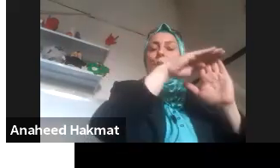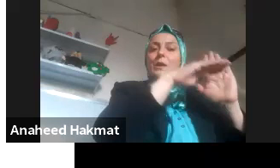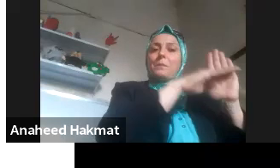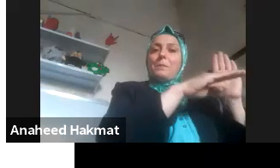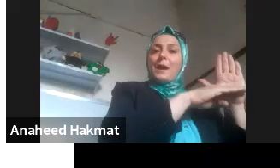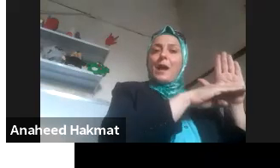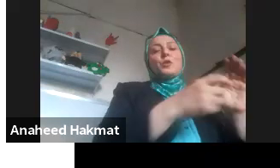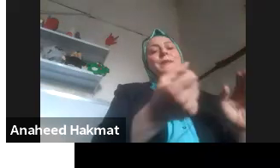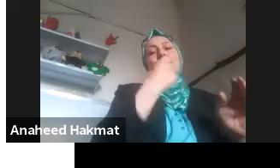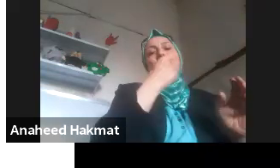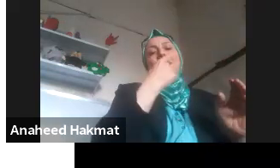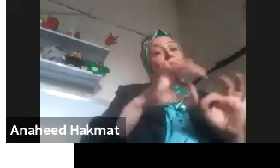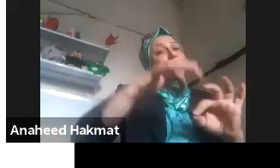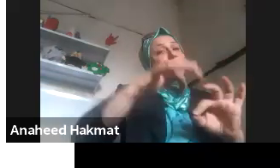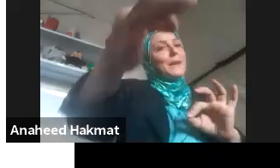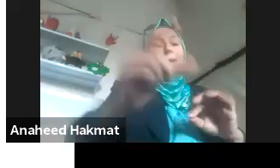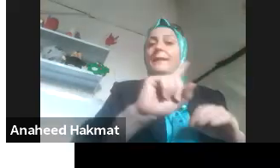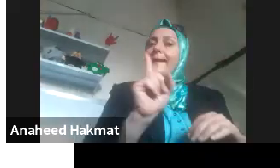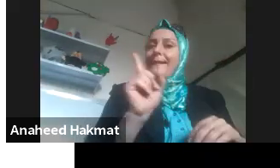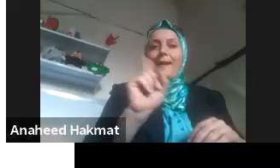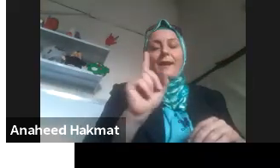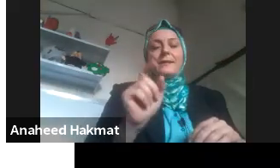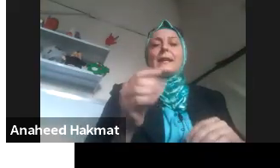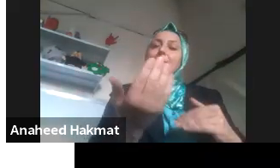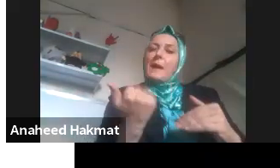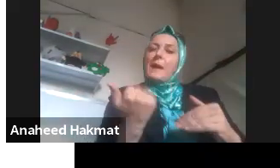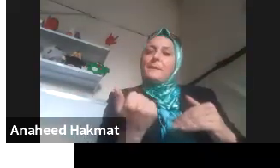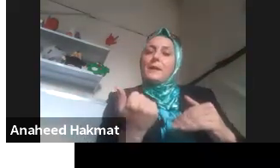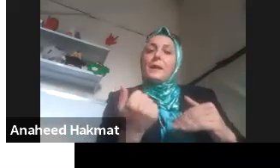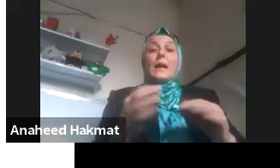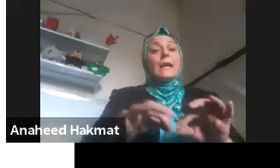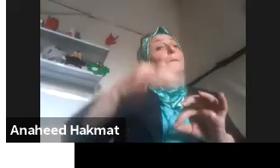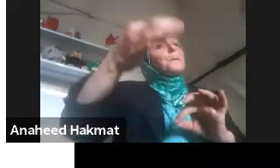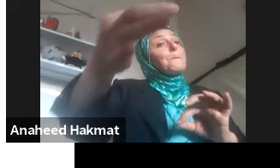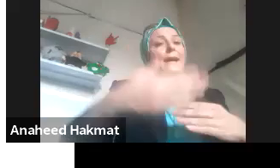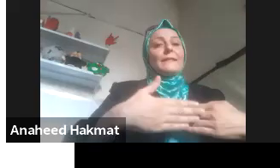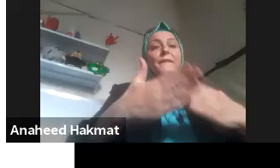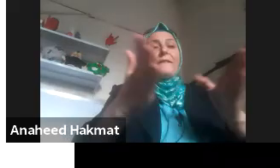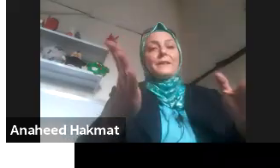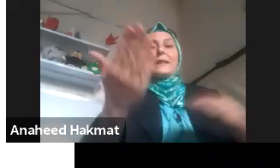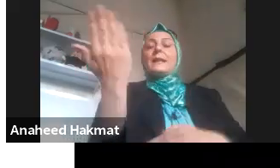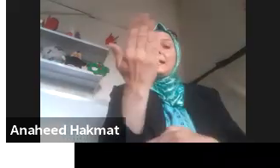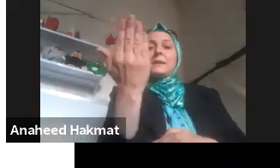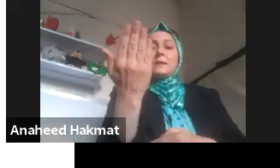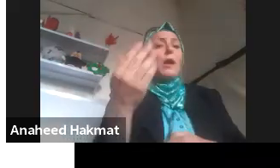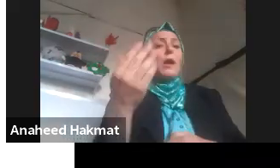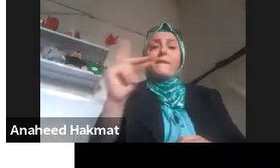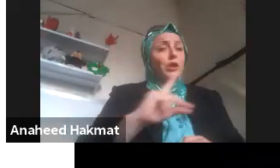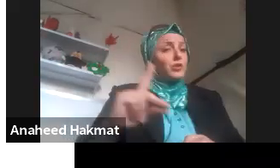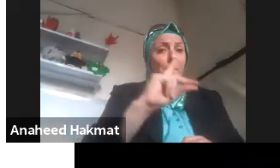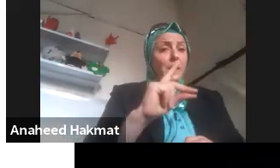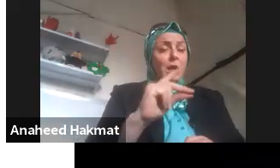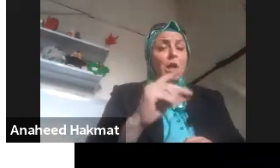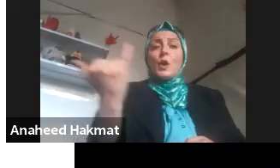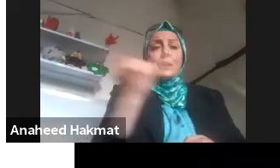هاي الثغرة؟ كيف بدنا نخلق فترة انتقالية؟ كثير مهم بعد إعادة فتح المدرسة طبيعي، وكثير مهم نعطي